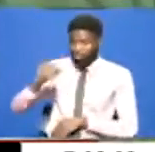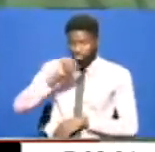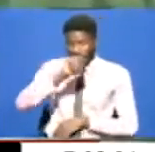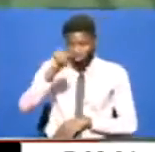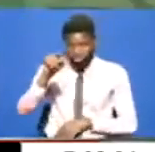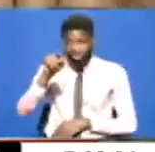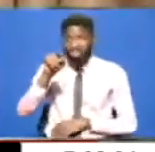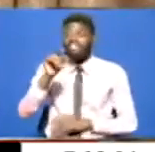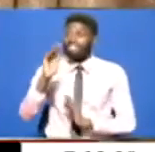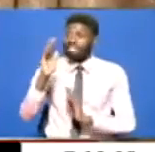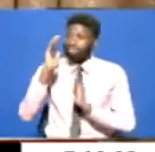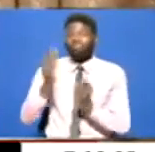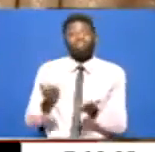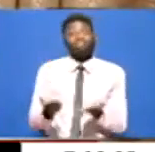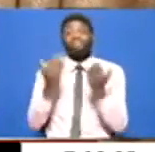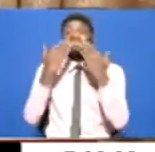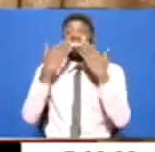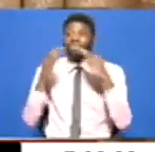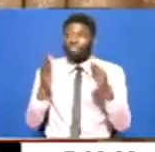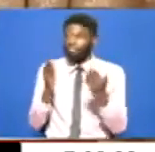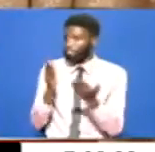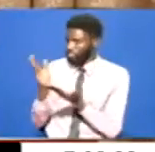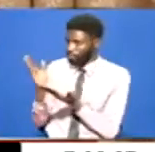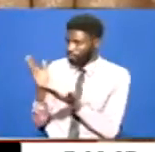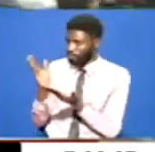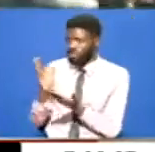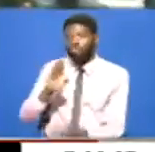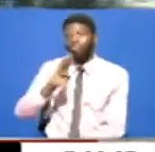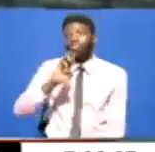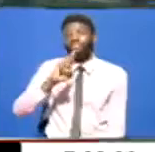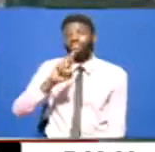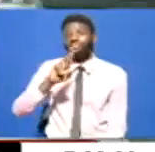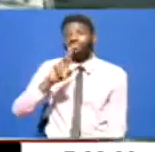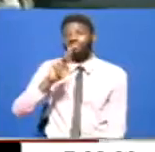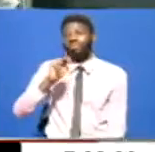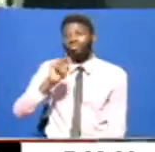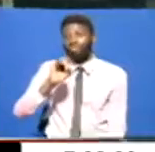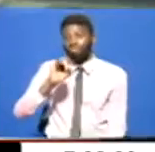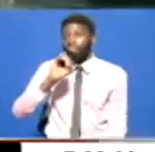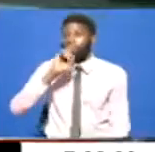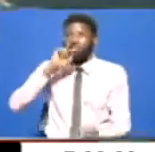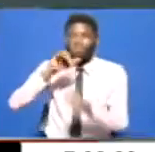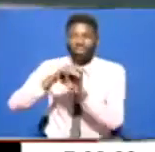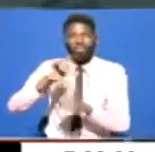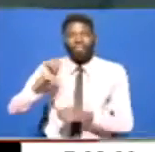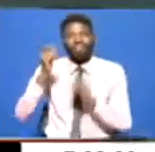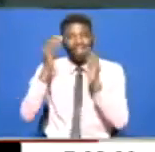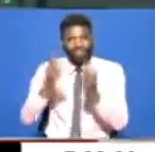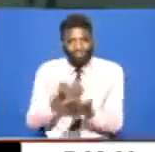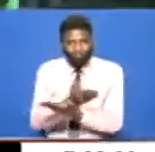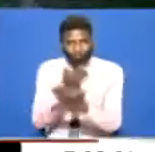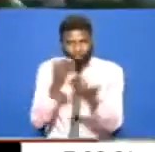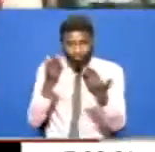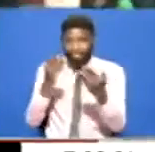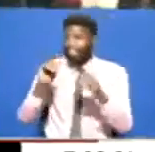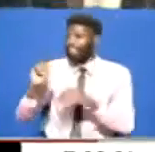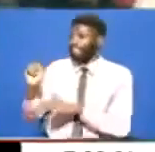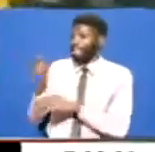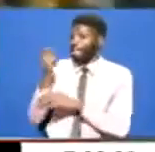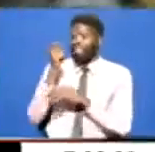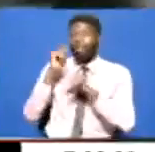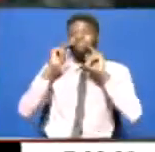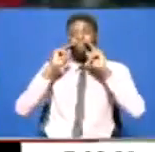hii. Hatibu wa polisi Bruno Shioso amewahakikishia Wakenya kwamba hakuna tishio la kigaidi hapa nchini